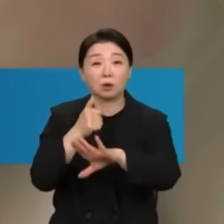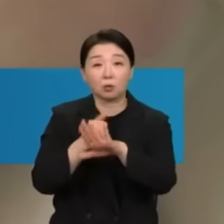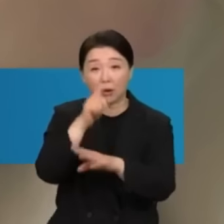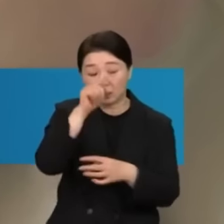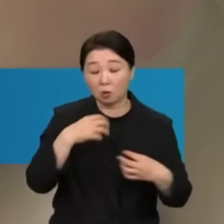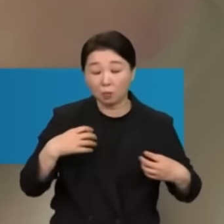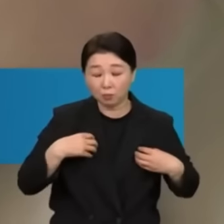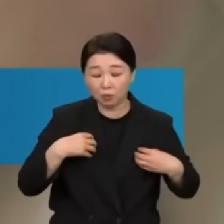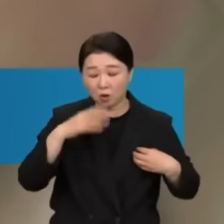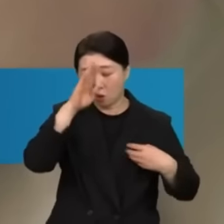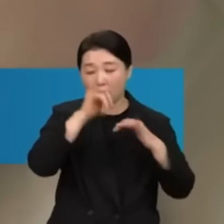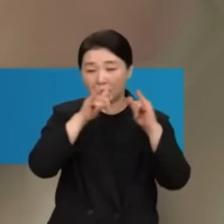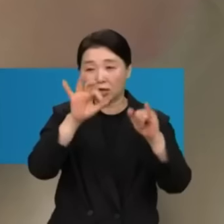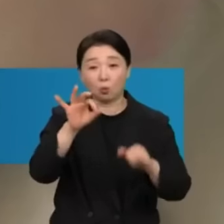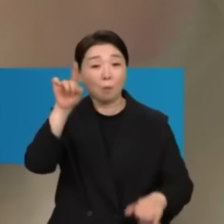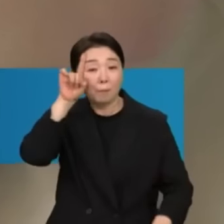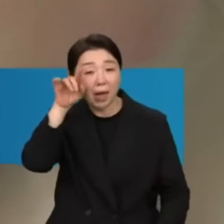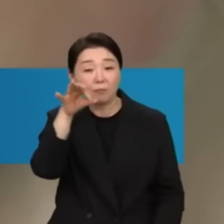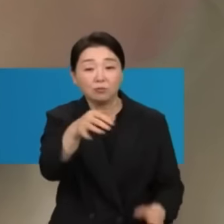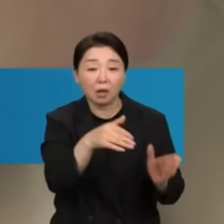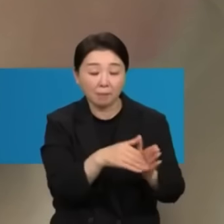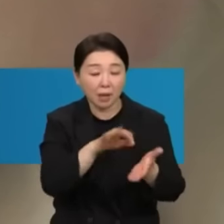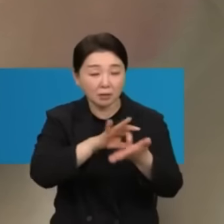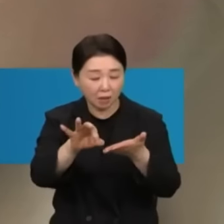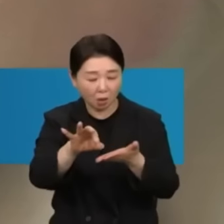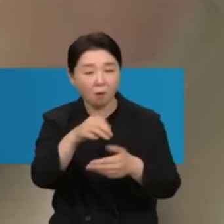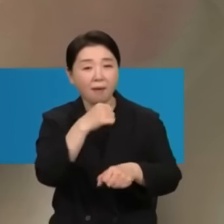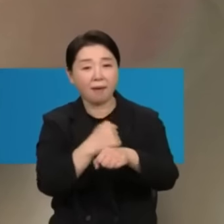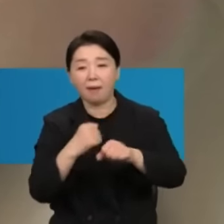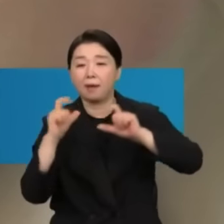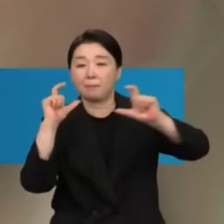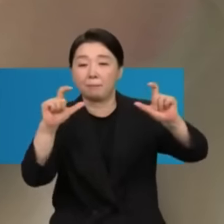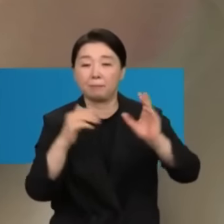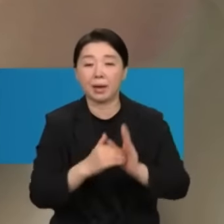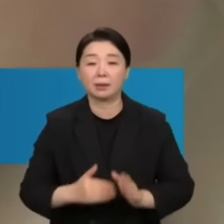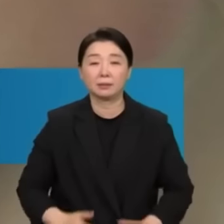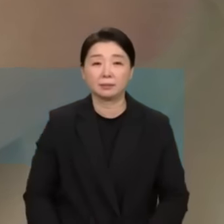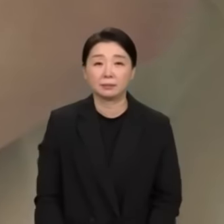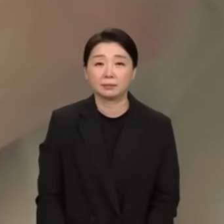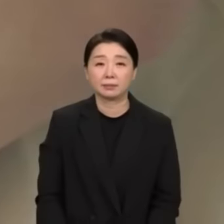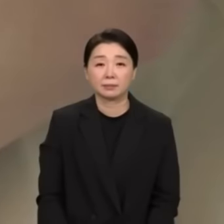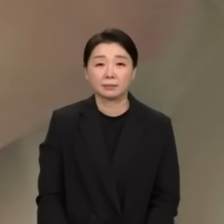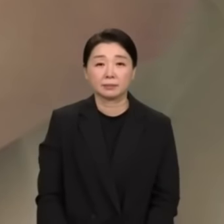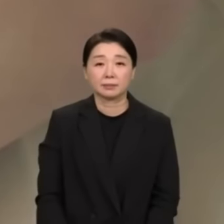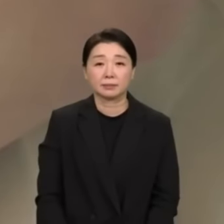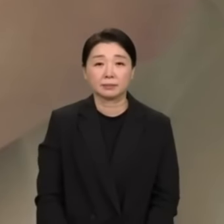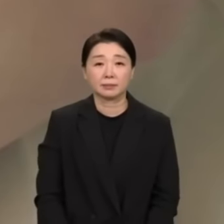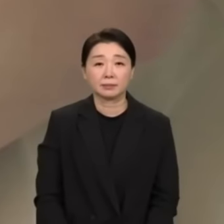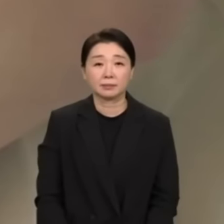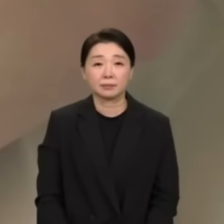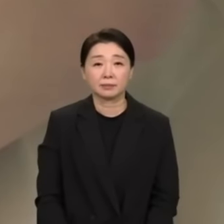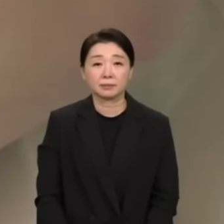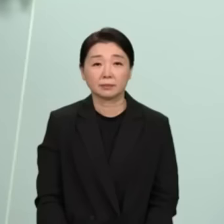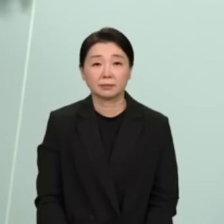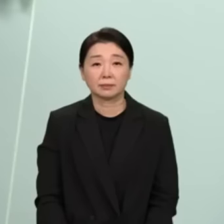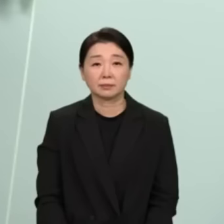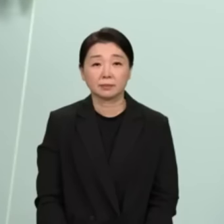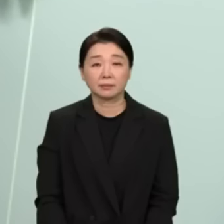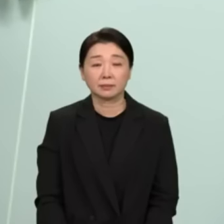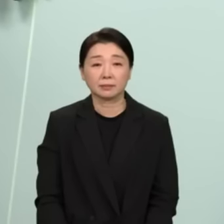환자가 돈을 모두 부담하면 써도 되는 것으로 최종 결정한 걸로 확인됐습니다. 김지아 기자입니다.